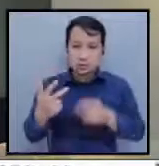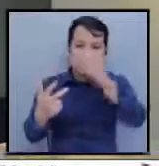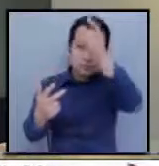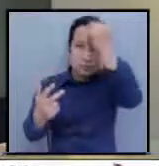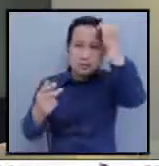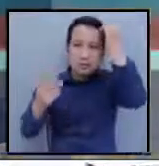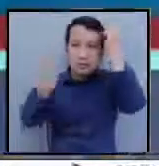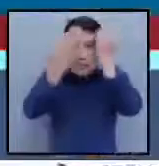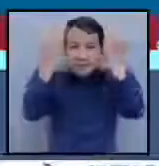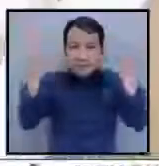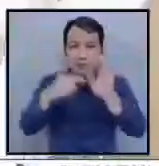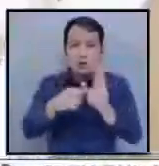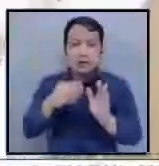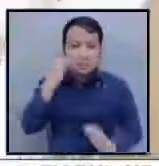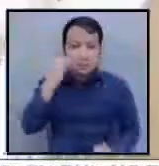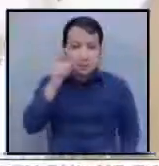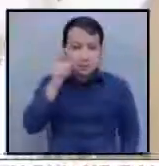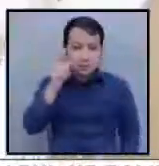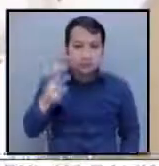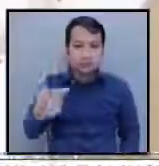Mela.